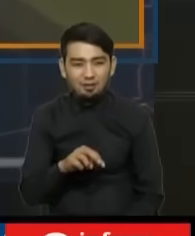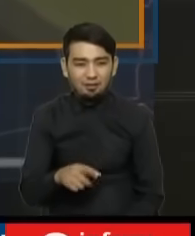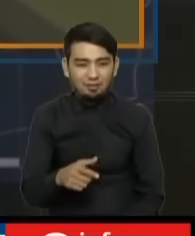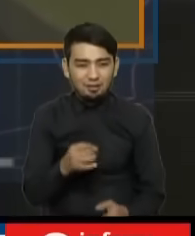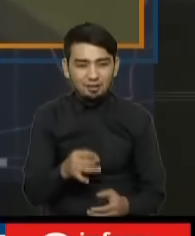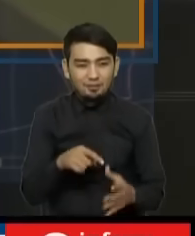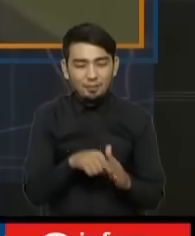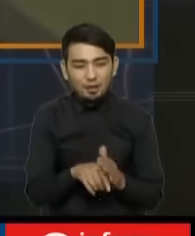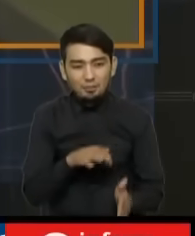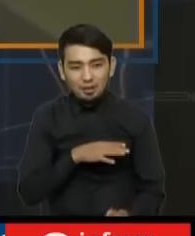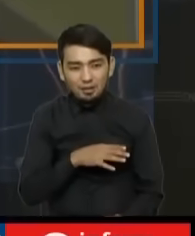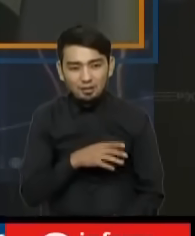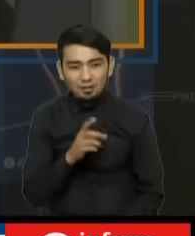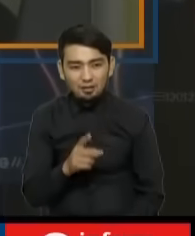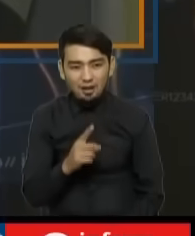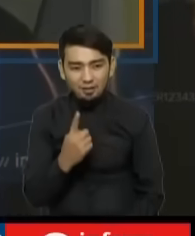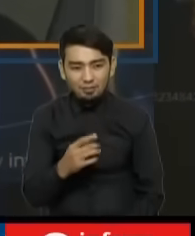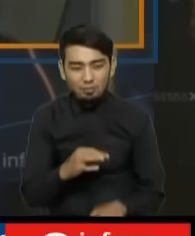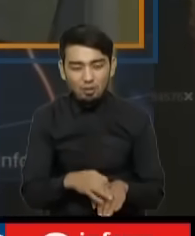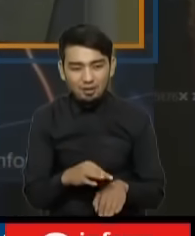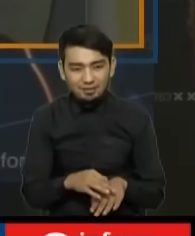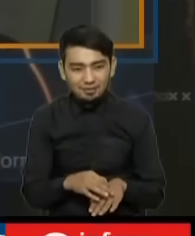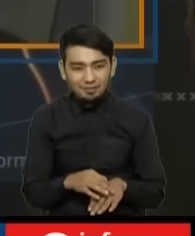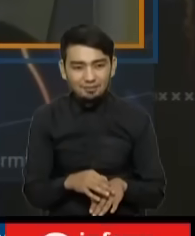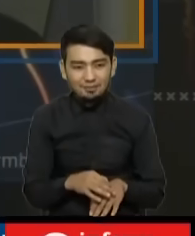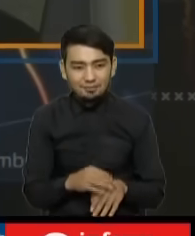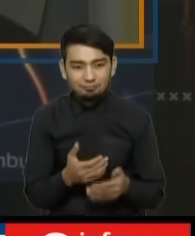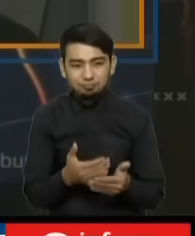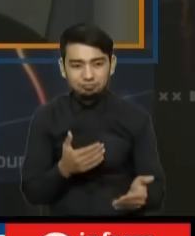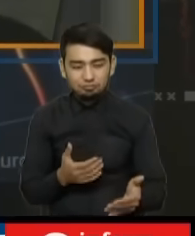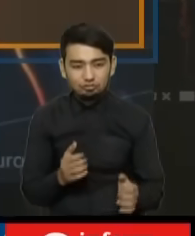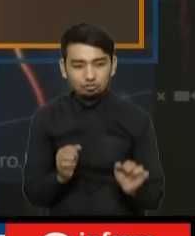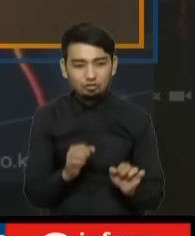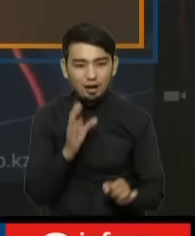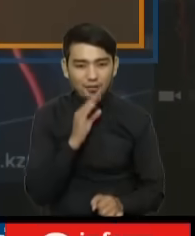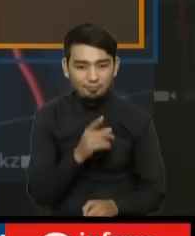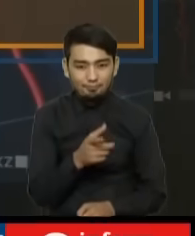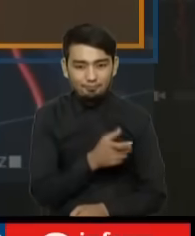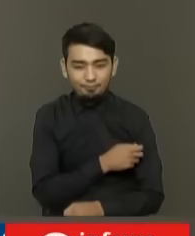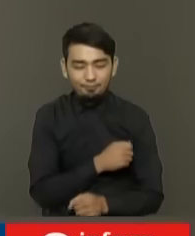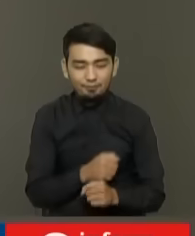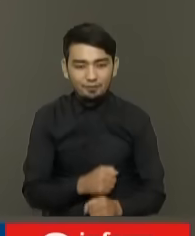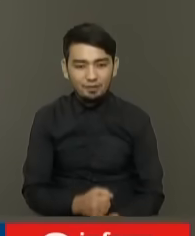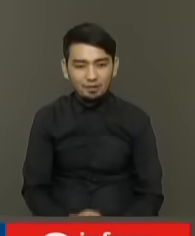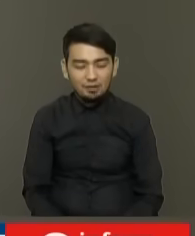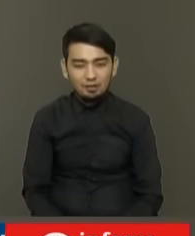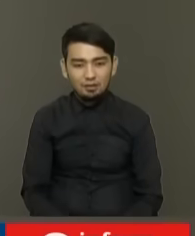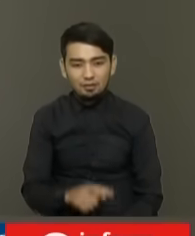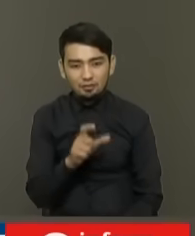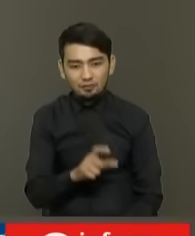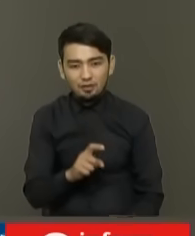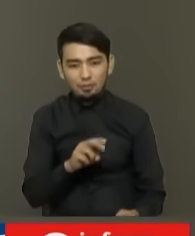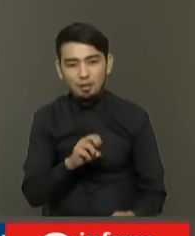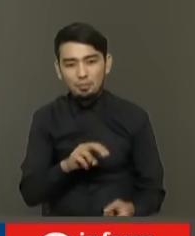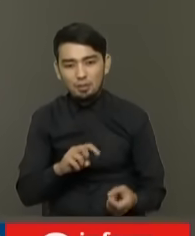қатерлісіктердің ішінде жалғыз ғана бір ауру алдын алуға болатын ауру болып келеді. Адам папиллома вирусы